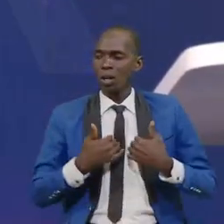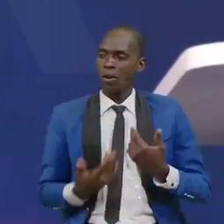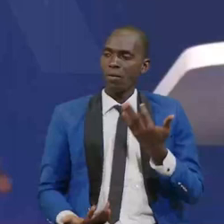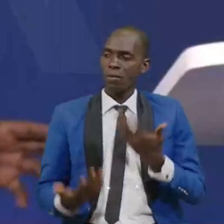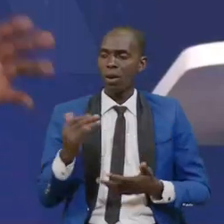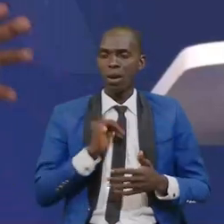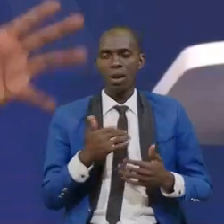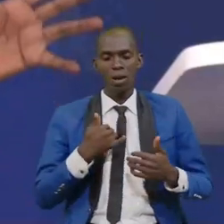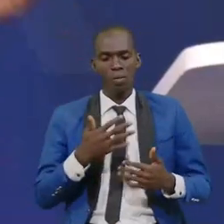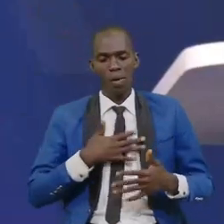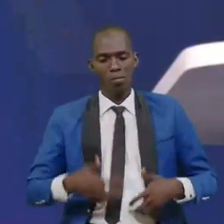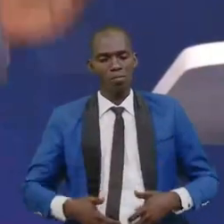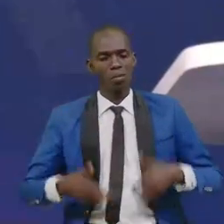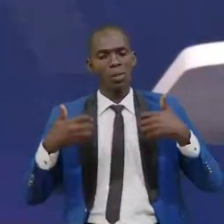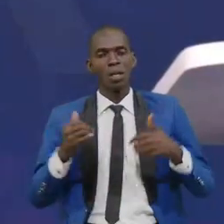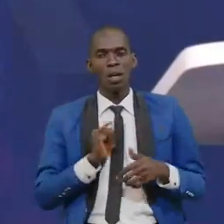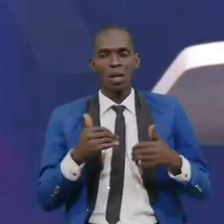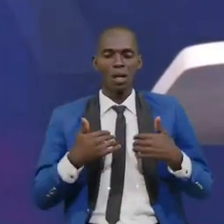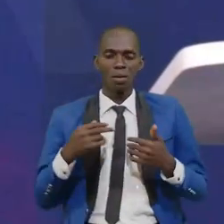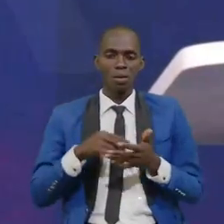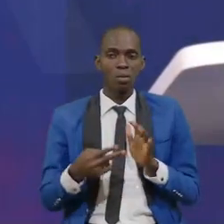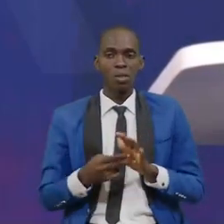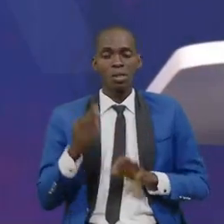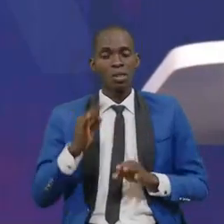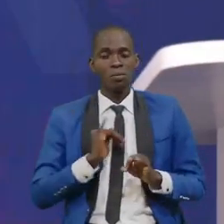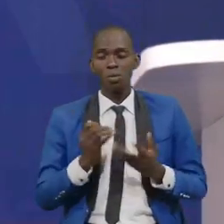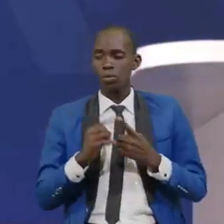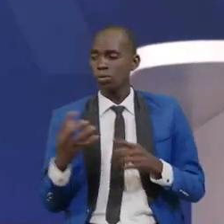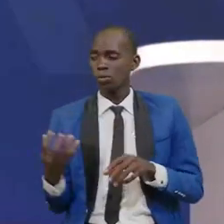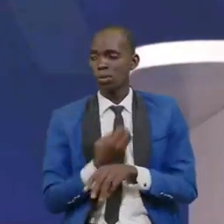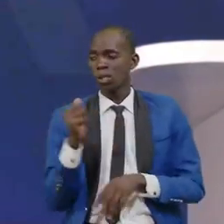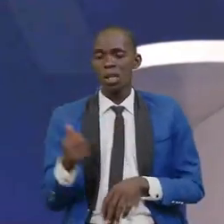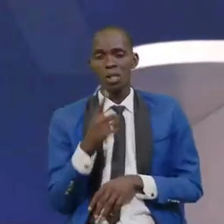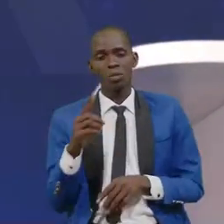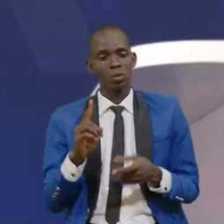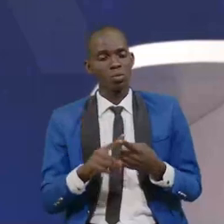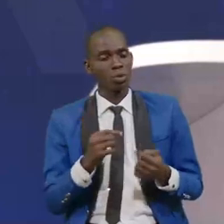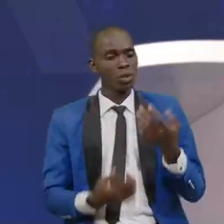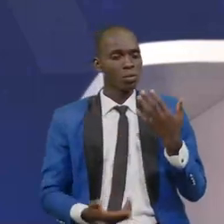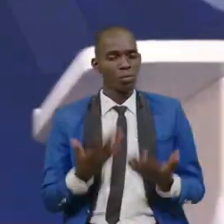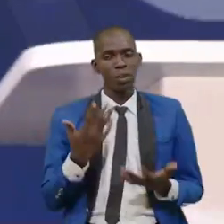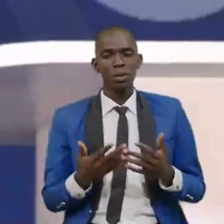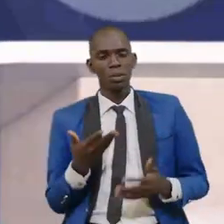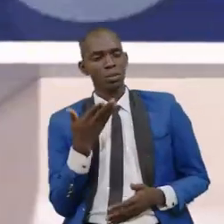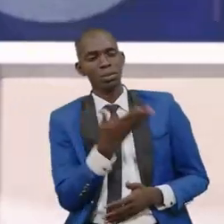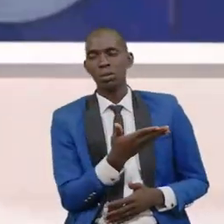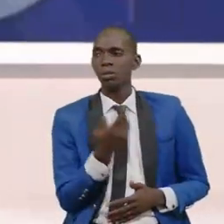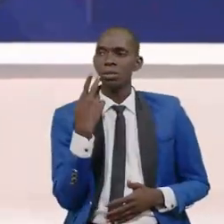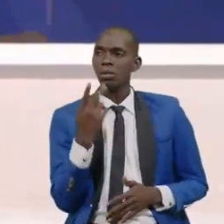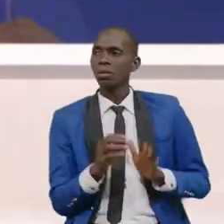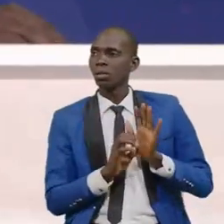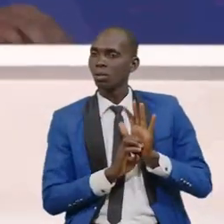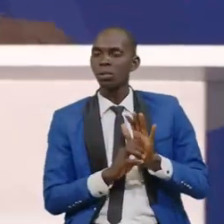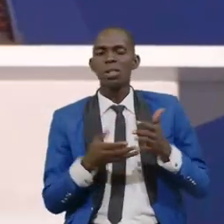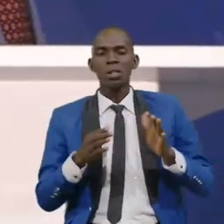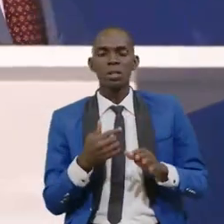la fureur et j'ai l'objectif. Si je veux jeter quelqu'un dans la fournaise, alors ils sont dedans maintenant. Je vais